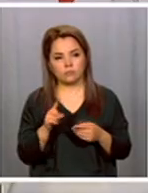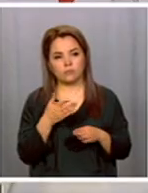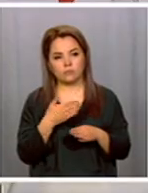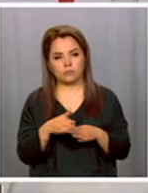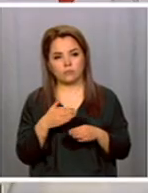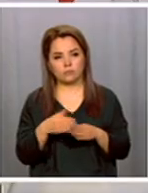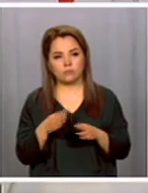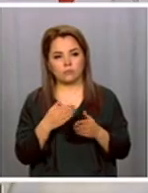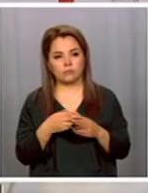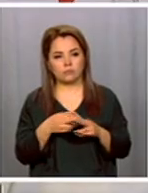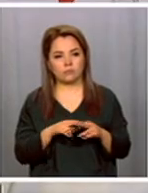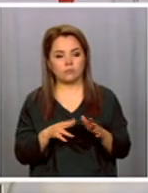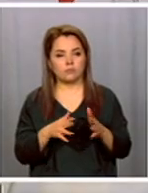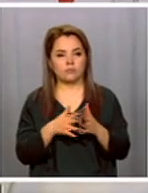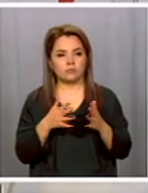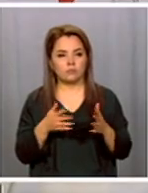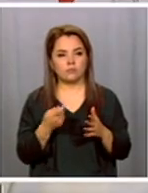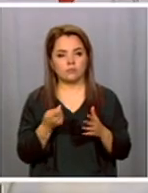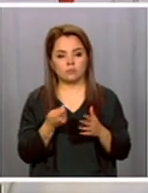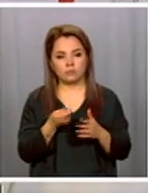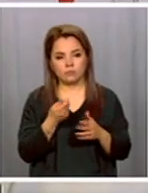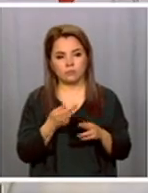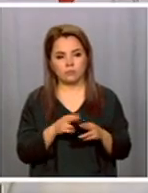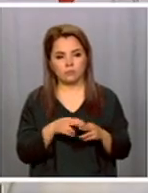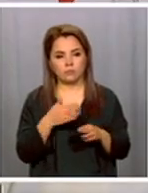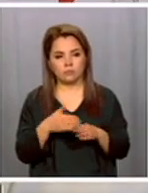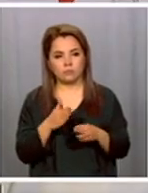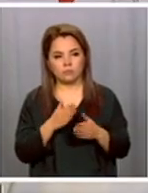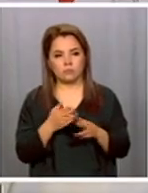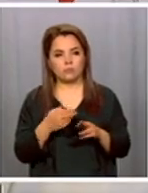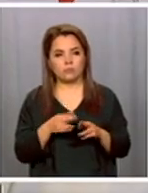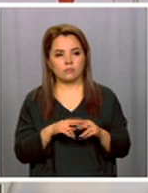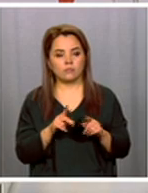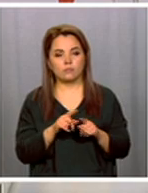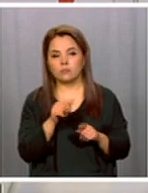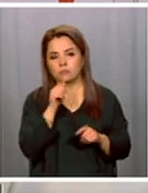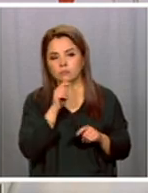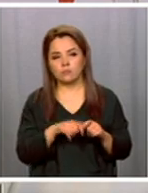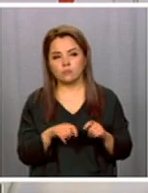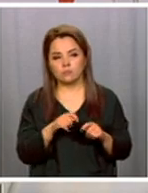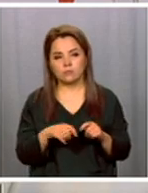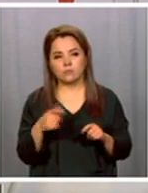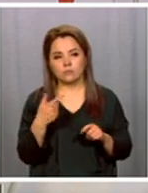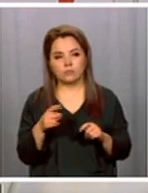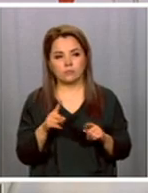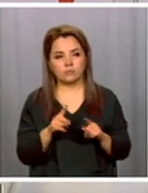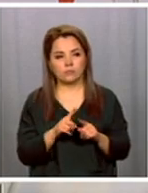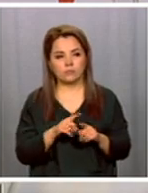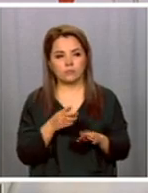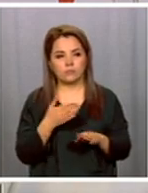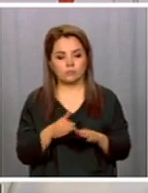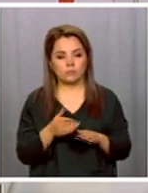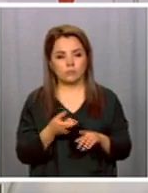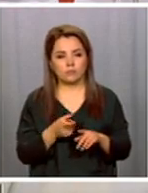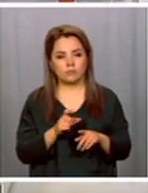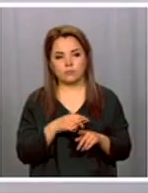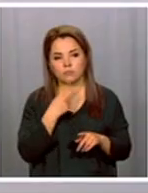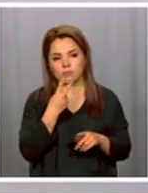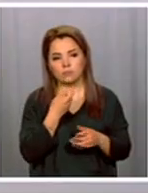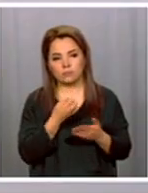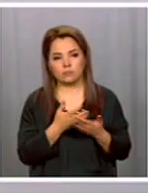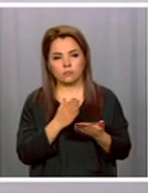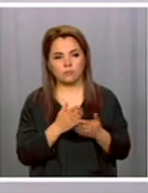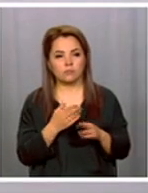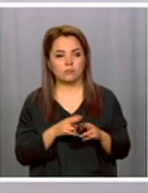бөлінгендігі өте ақырын білінеді. Ал осы жердегі сынауықта газдың бөлінгендігі өте жақсы білініп тұр. Оның